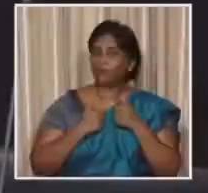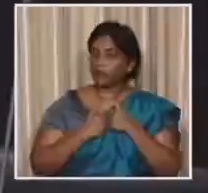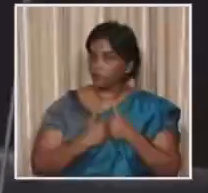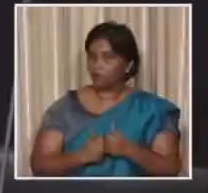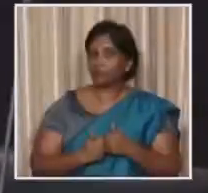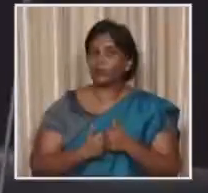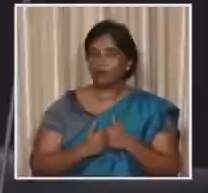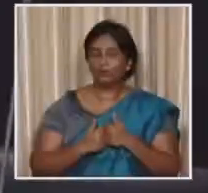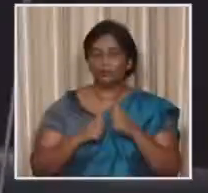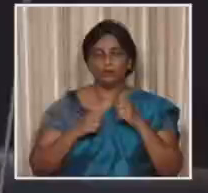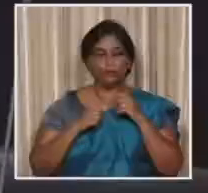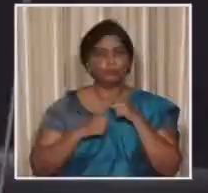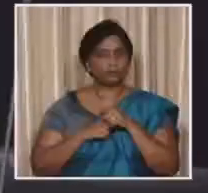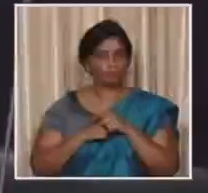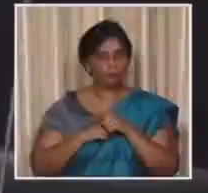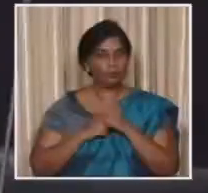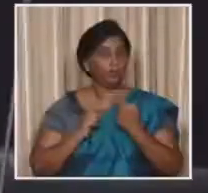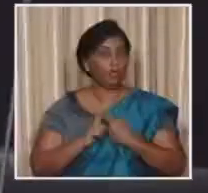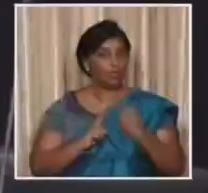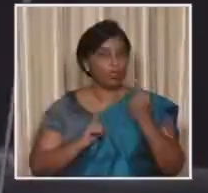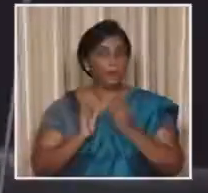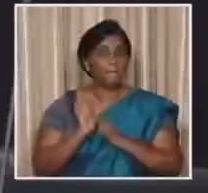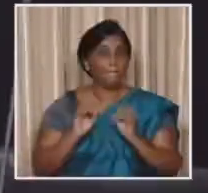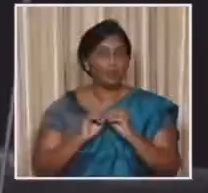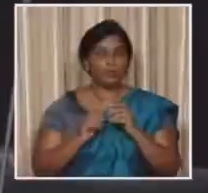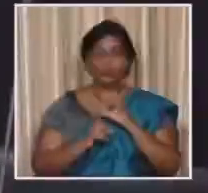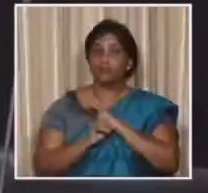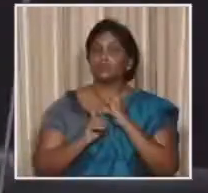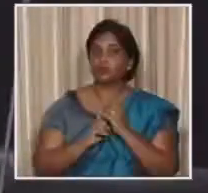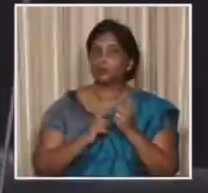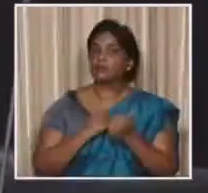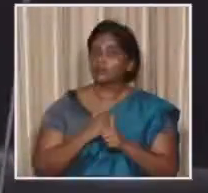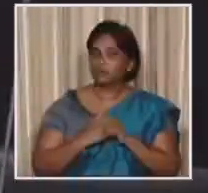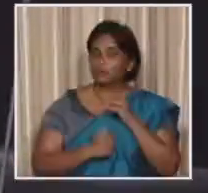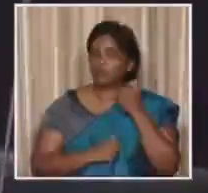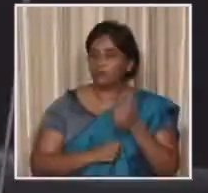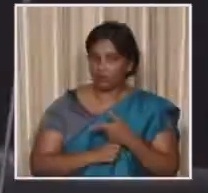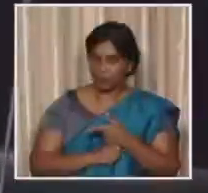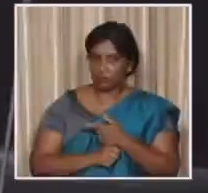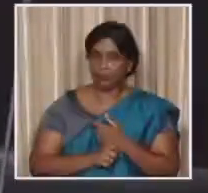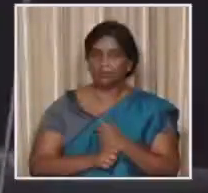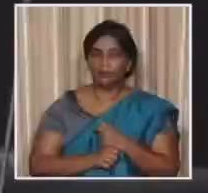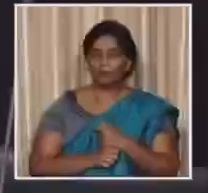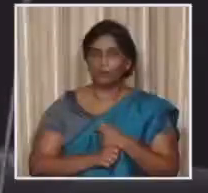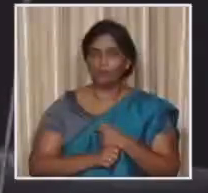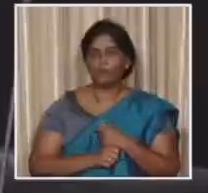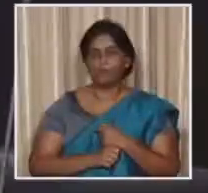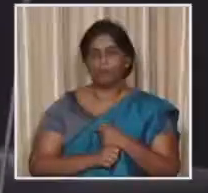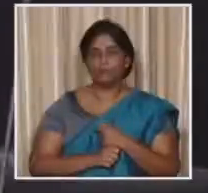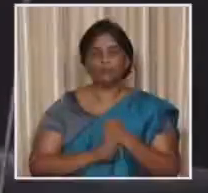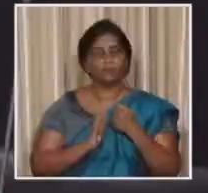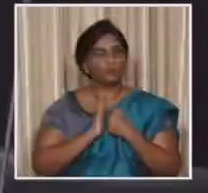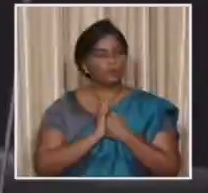සදාචාරාත්මක සම්පන්න දියුණු මාධ්‍ය සංස්කෘතියක් අපේ රටේ ඇති කර ගැනීම අතිශයින් වැදගත් වෙනවා.